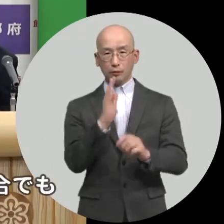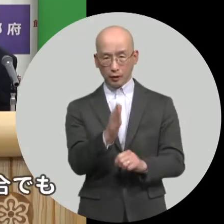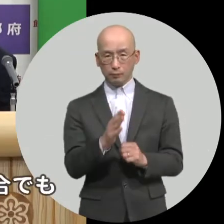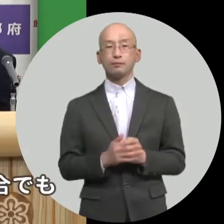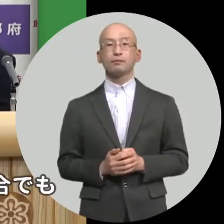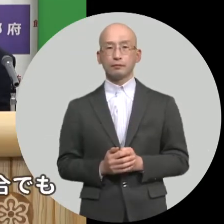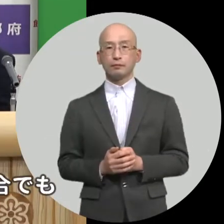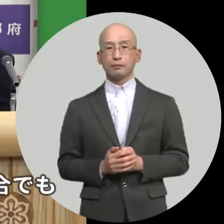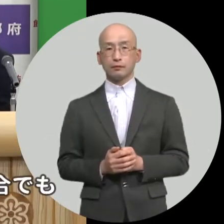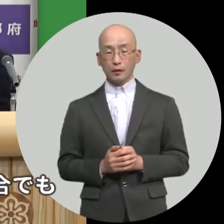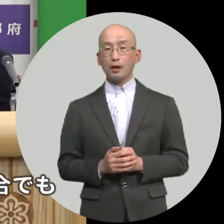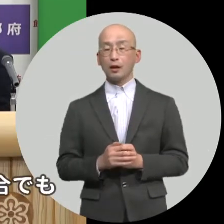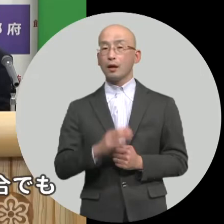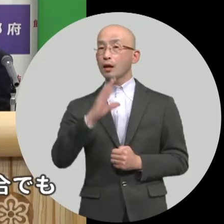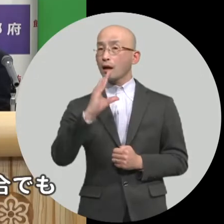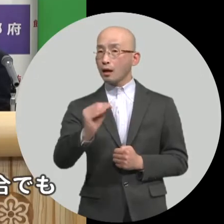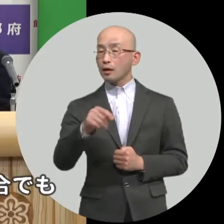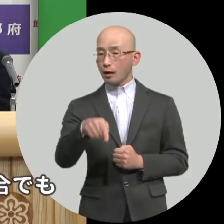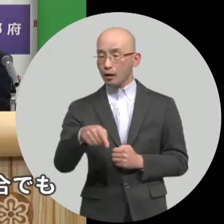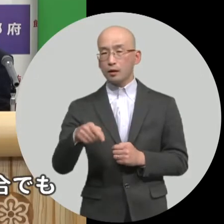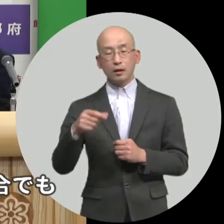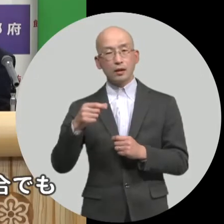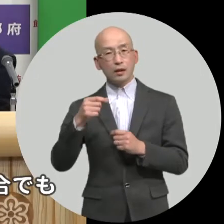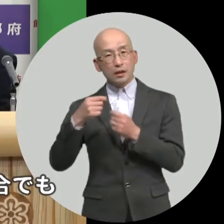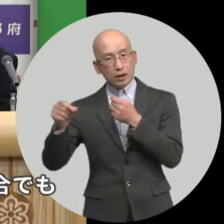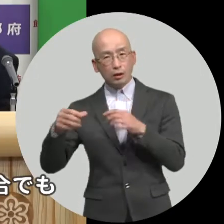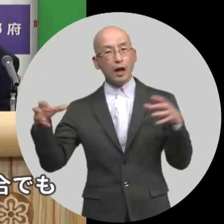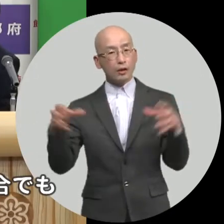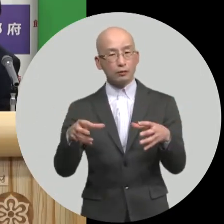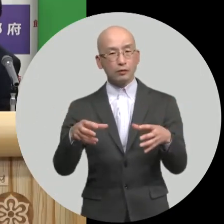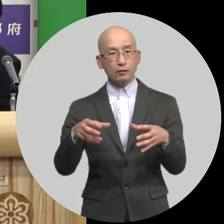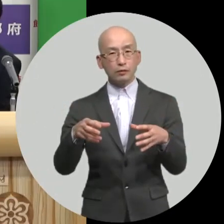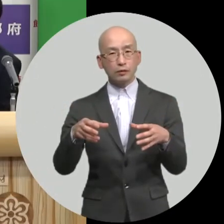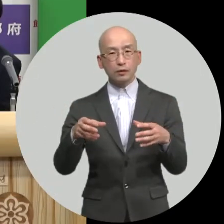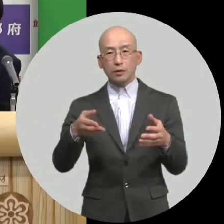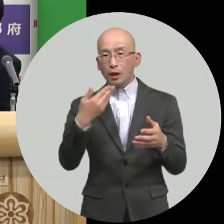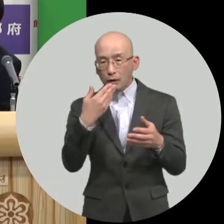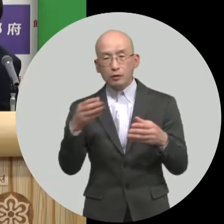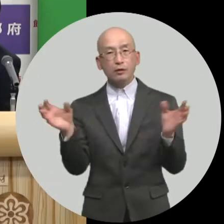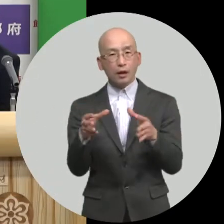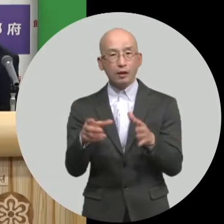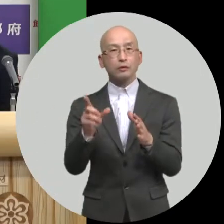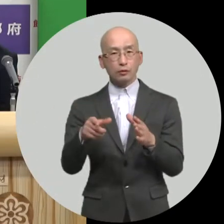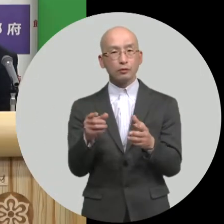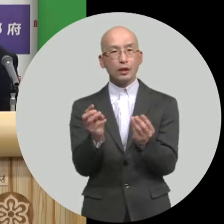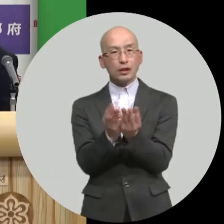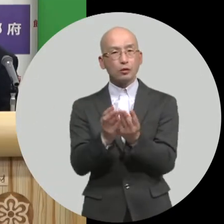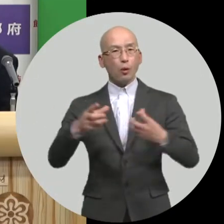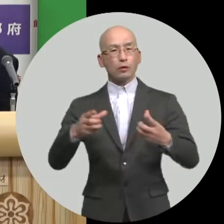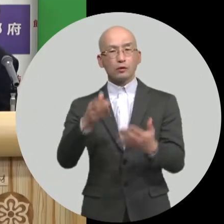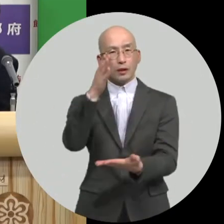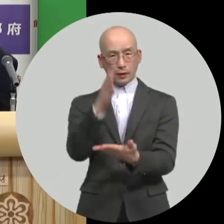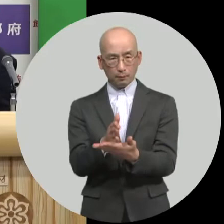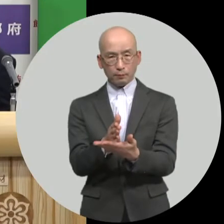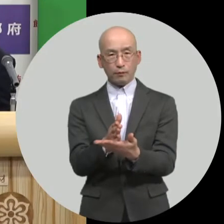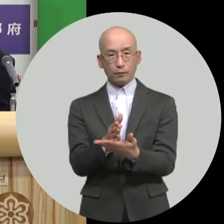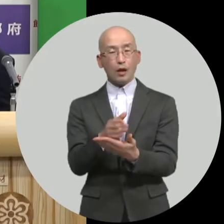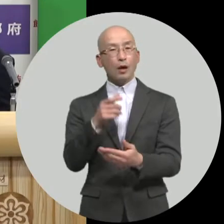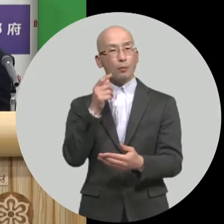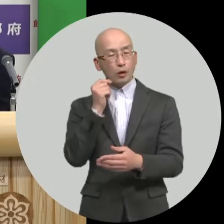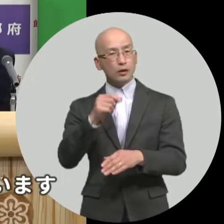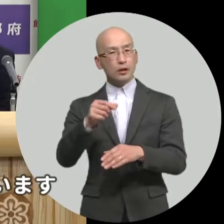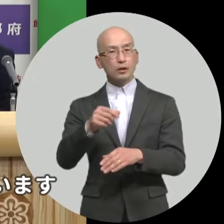での親族同士で会食を行われる場合でも、大人数は控えると。特に、高齢者の方に会われる場合